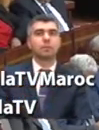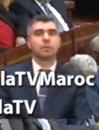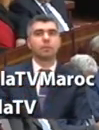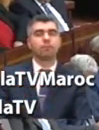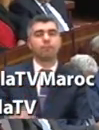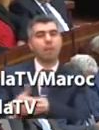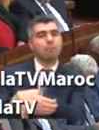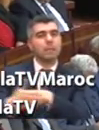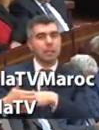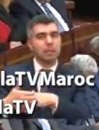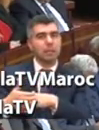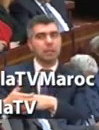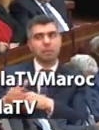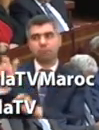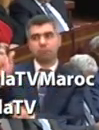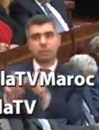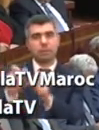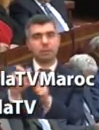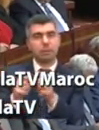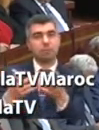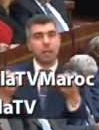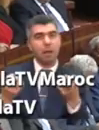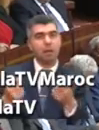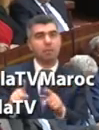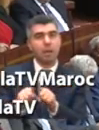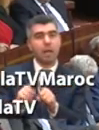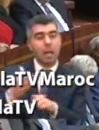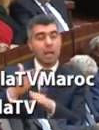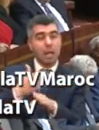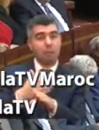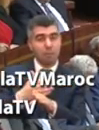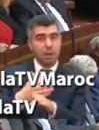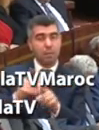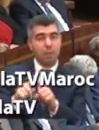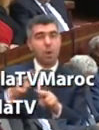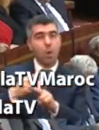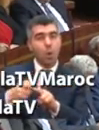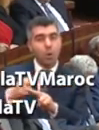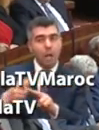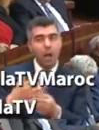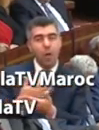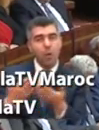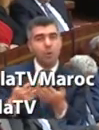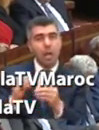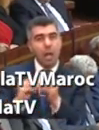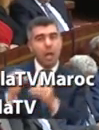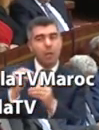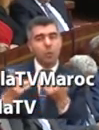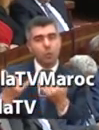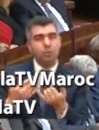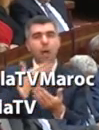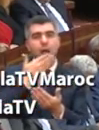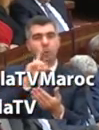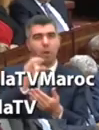الفئات الفقيرة التي لم تكن تستطيع إلى وقت قريب من شراء واستهلاك بعض الخضار والفواكه. لكن السيد